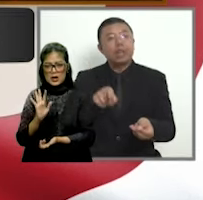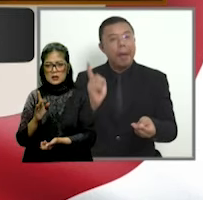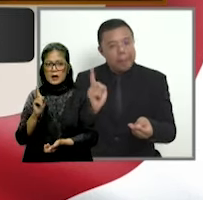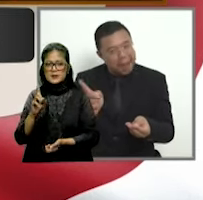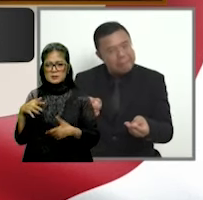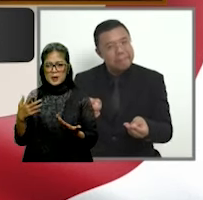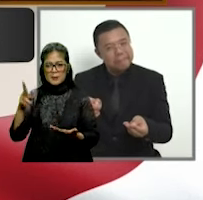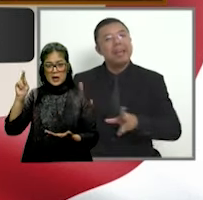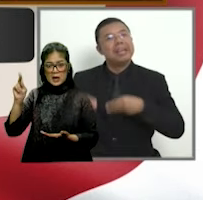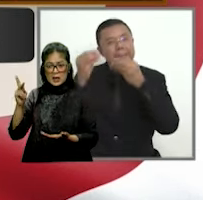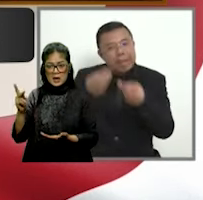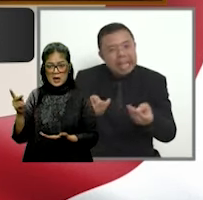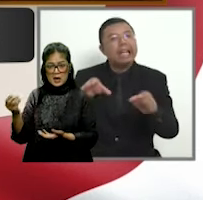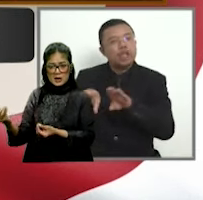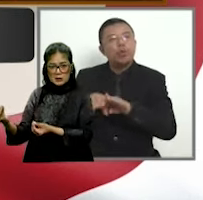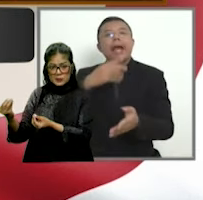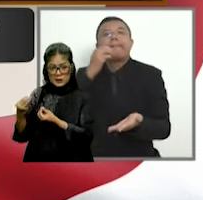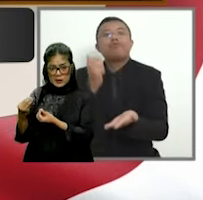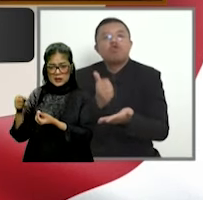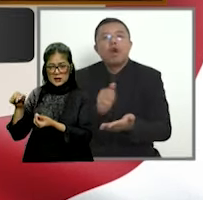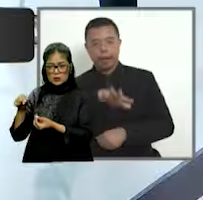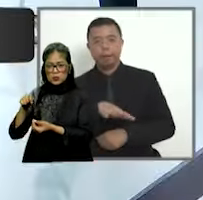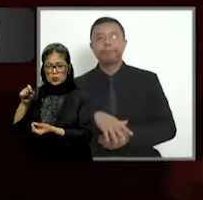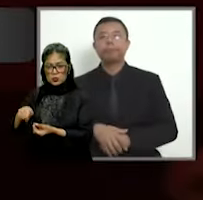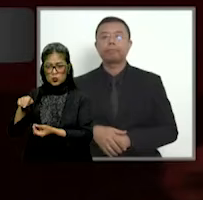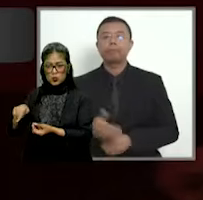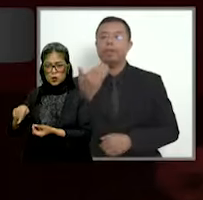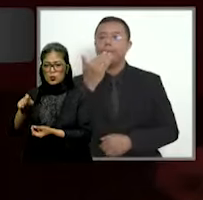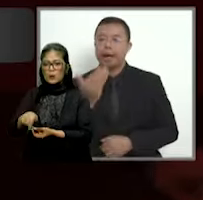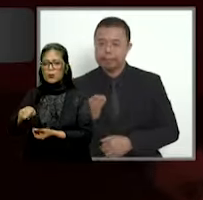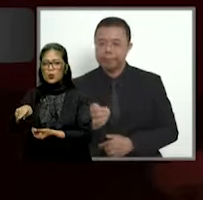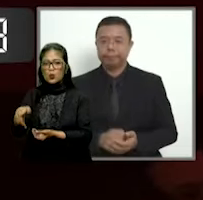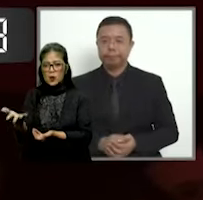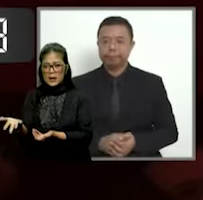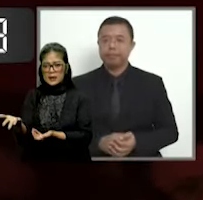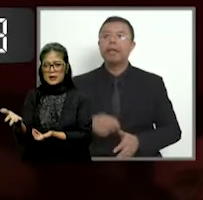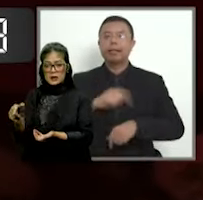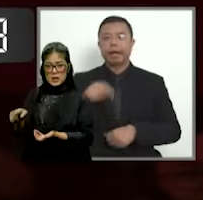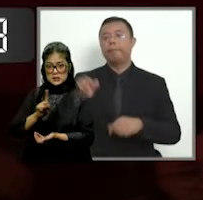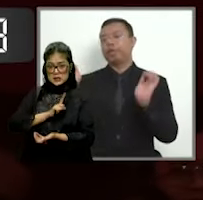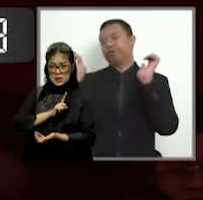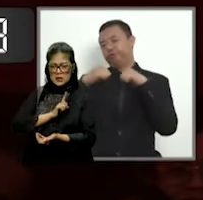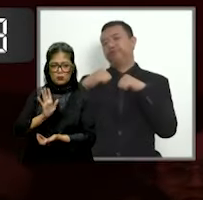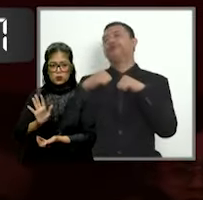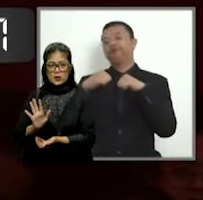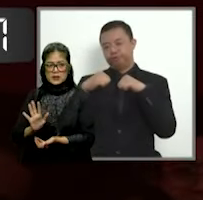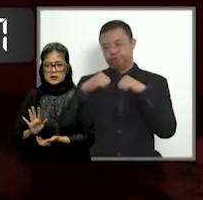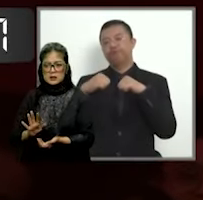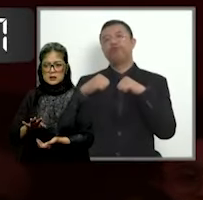diberikan sesuai dengan kebutuhan penera ya k ini pasti setuju